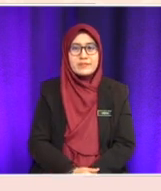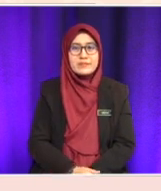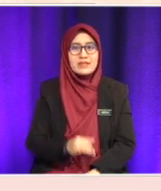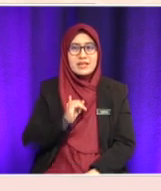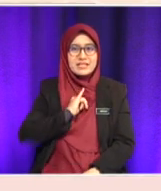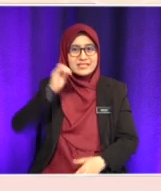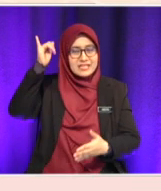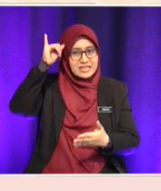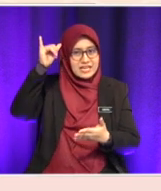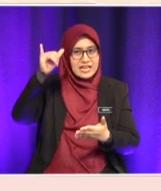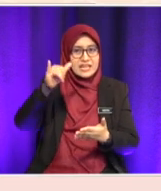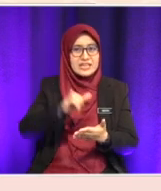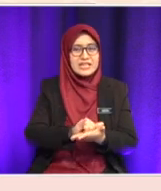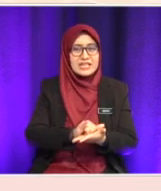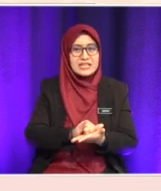oke